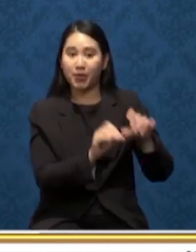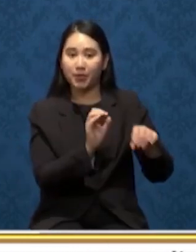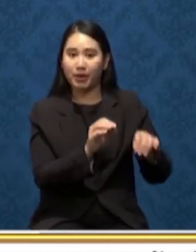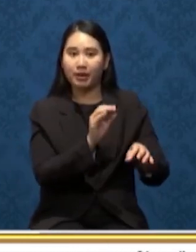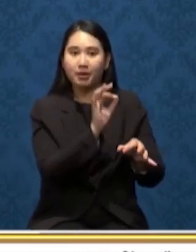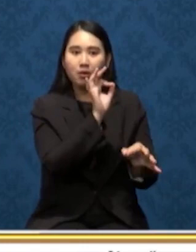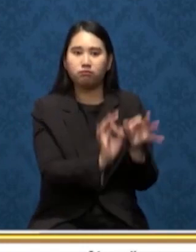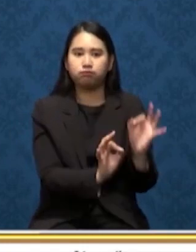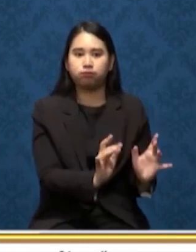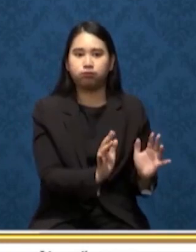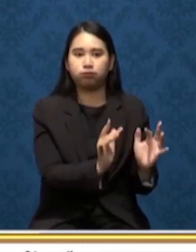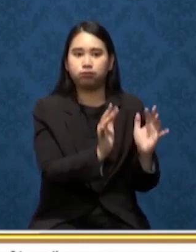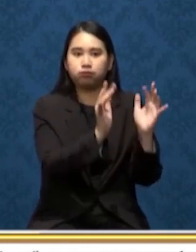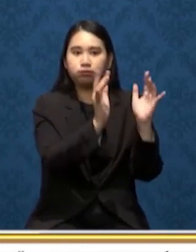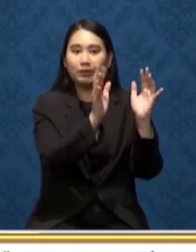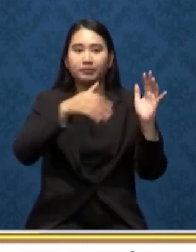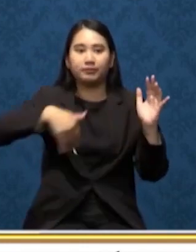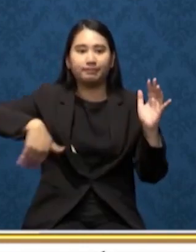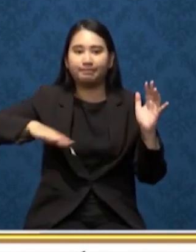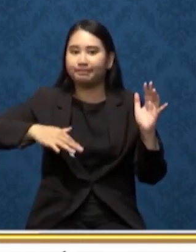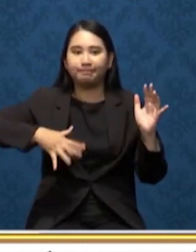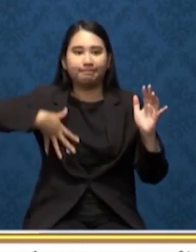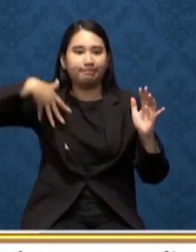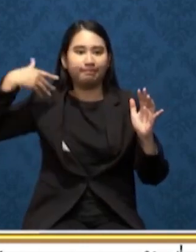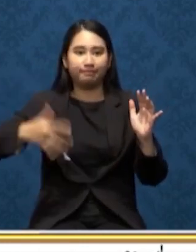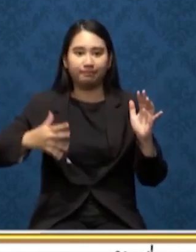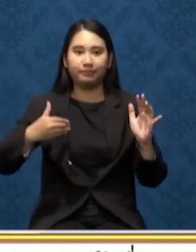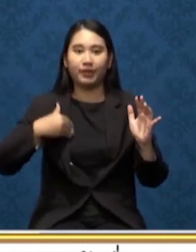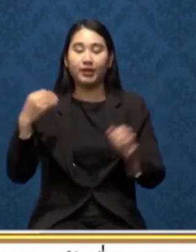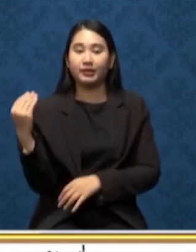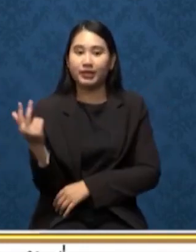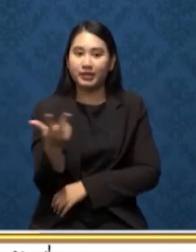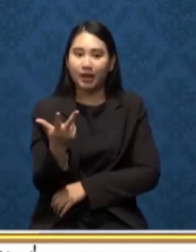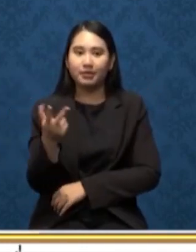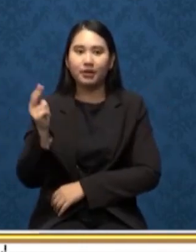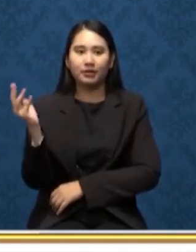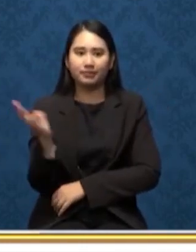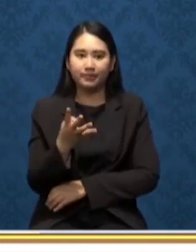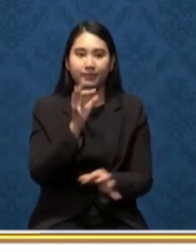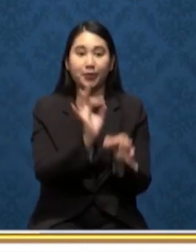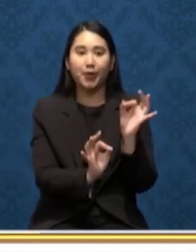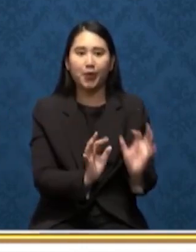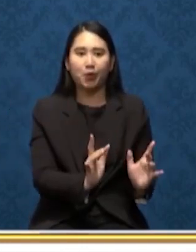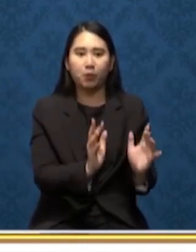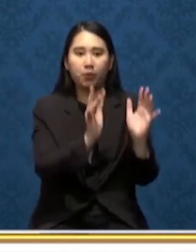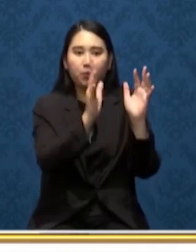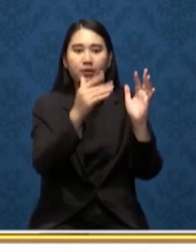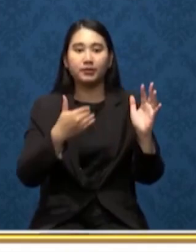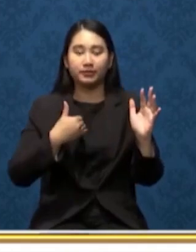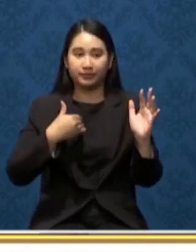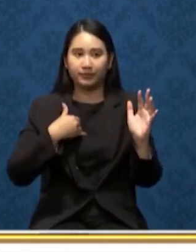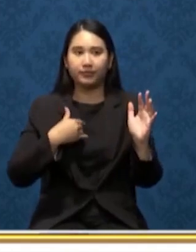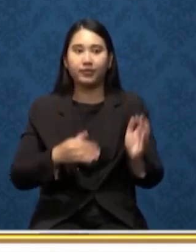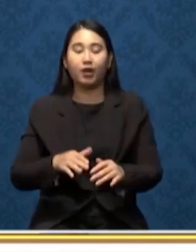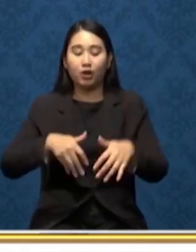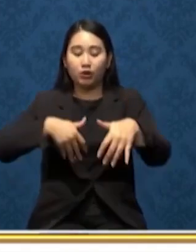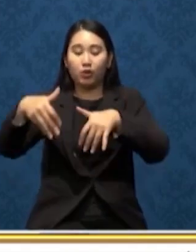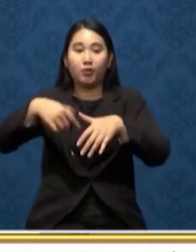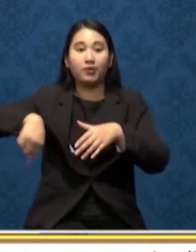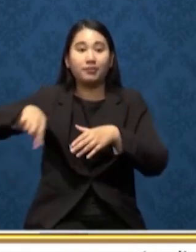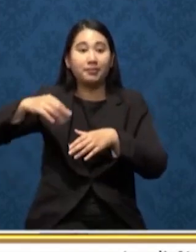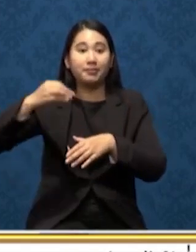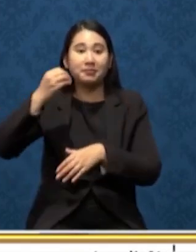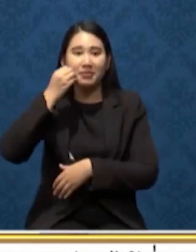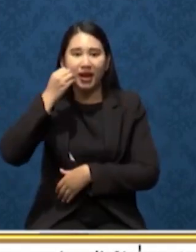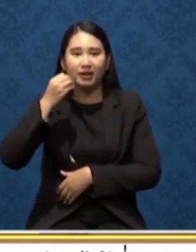บริเวณนั้นได้รับความเดือดร้อนเผากันช่วง4:00 3:00น 4:00นพี่น้องประชาชนที่เ่ออาศัยอยู่บริเวณนั้นก็ได้